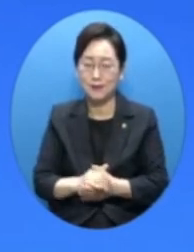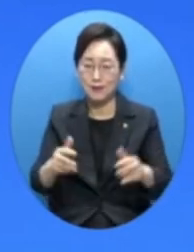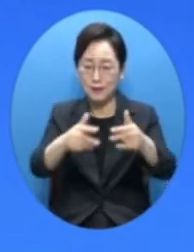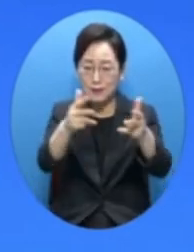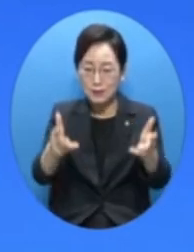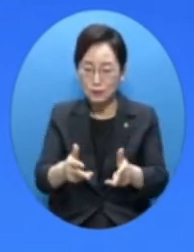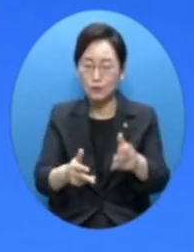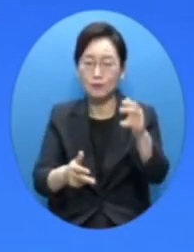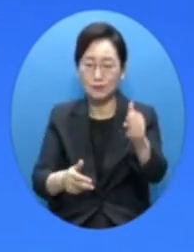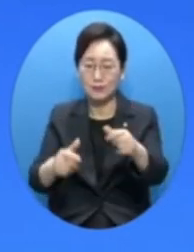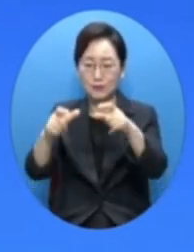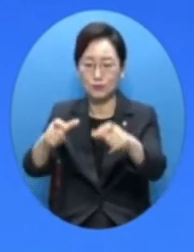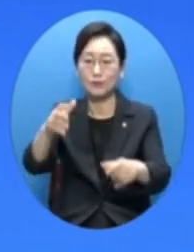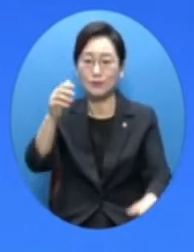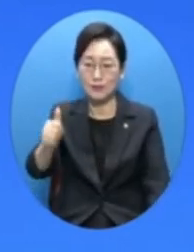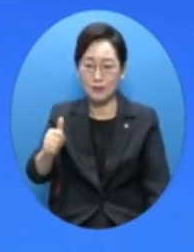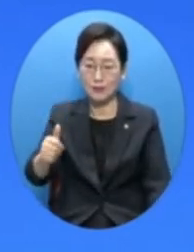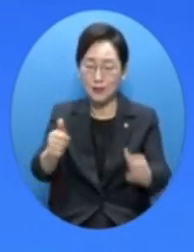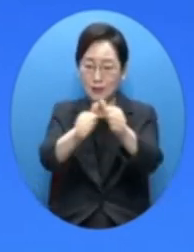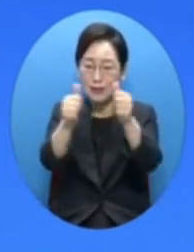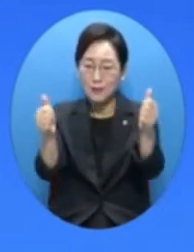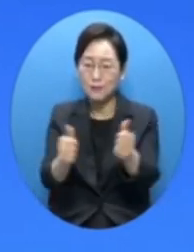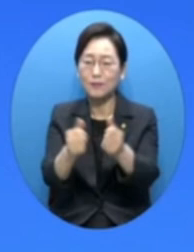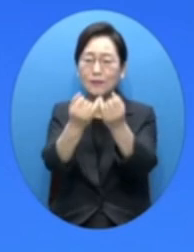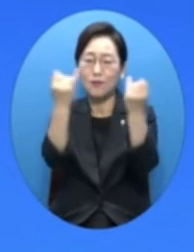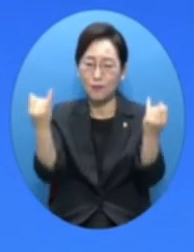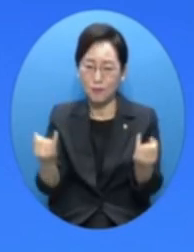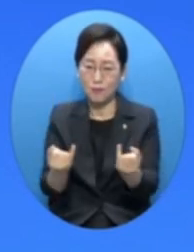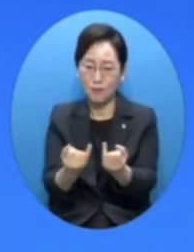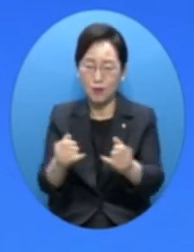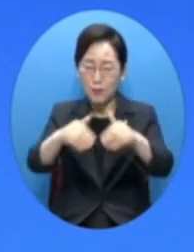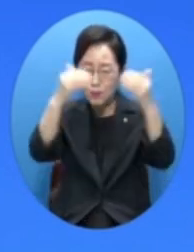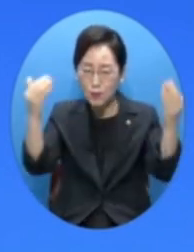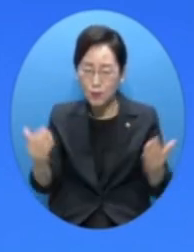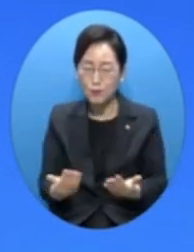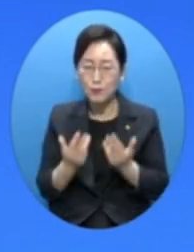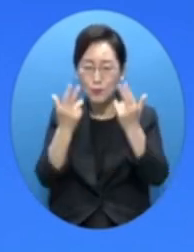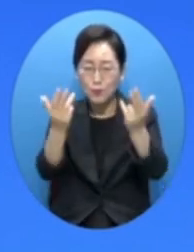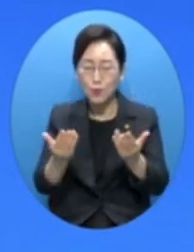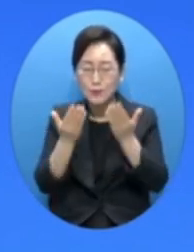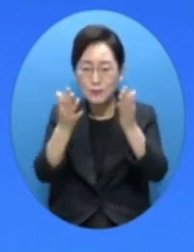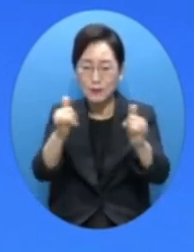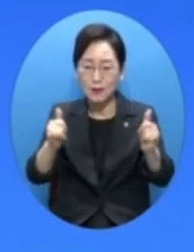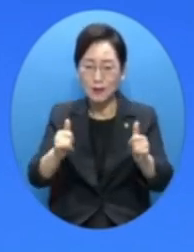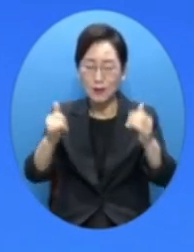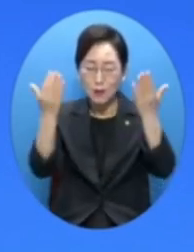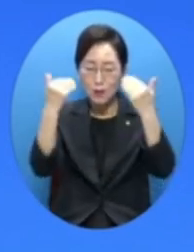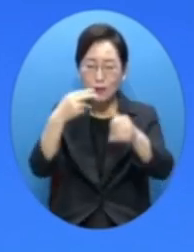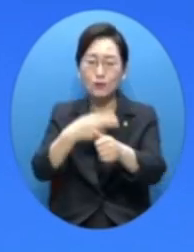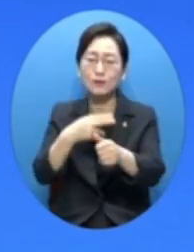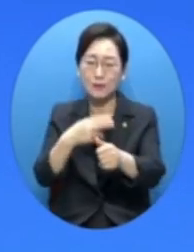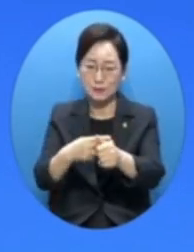지구역장님들, 남해성교에 섬기는 모든 봉사자들, 교학교 교사들